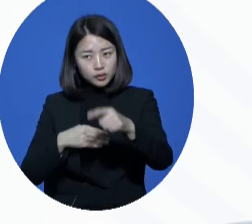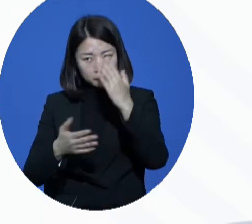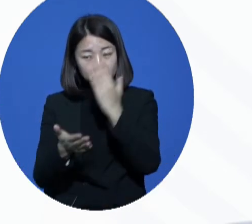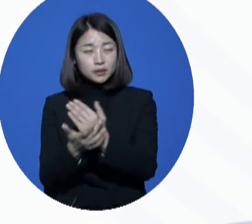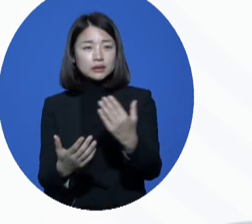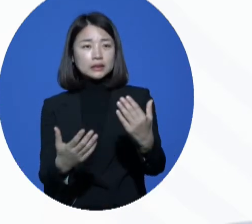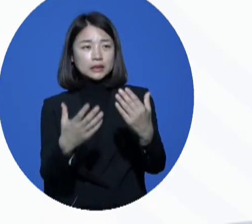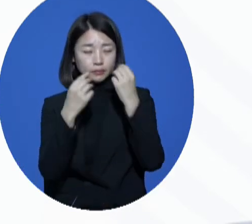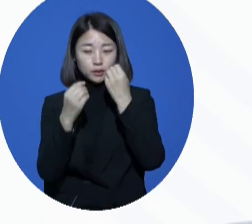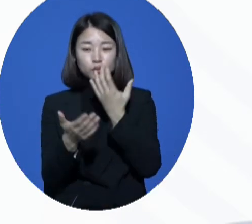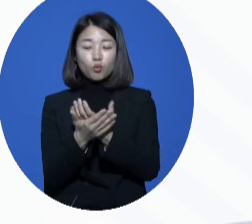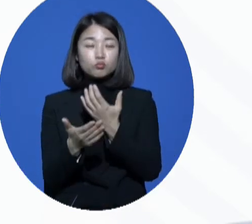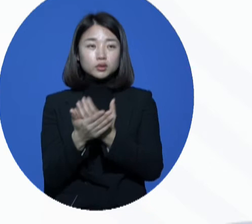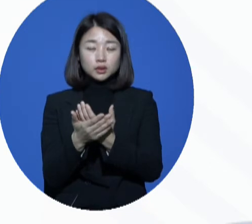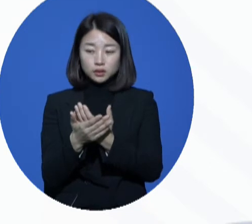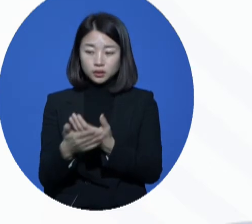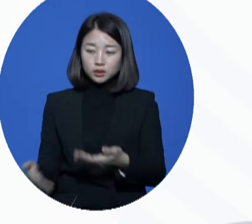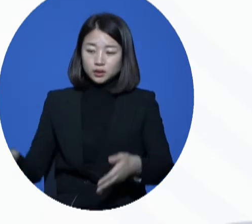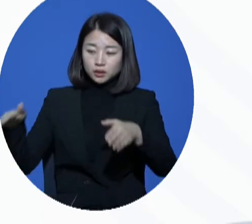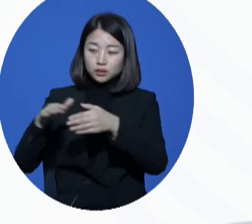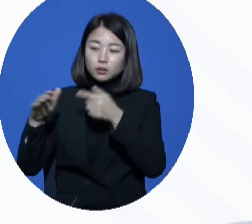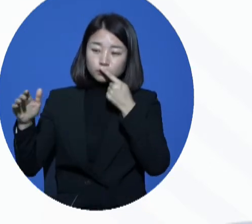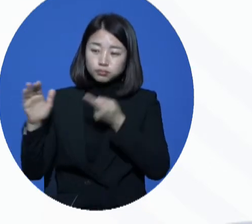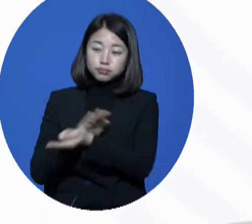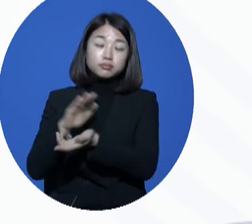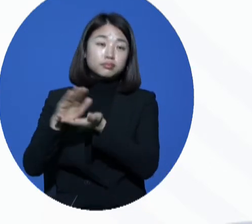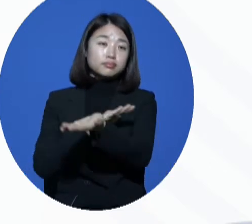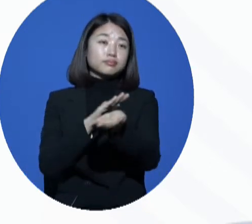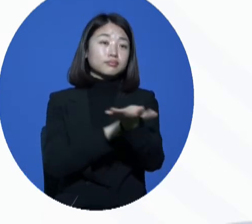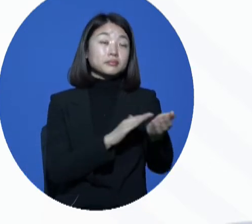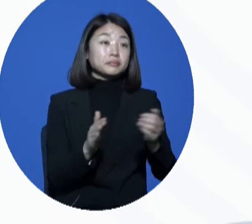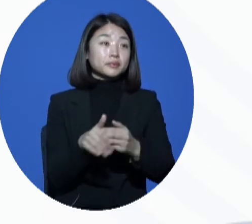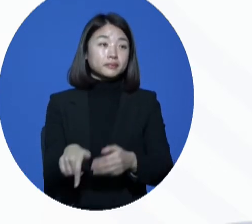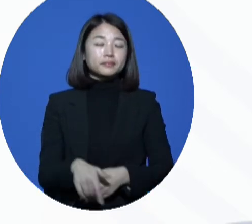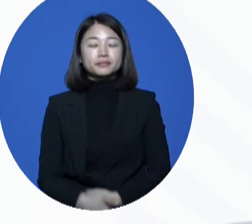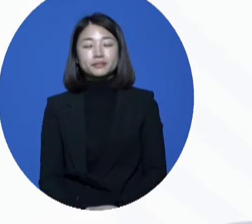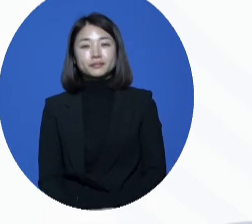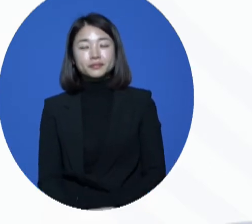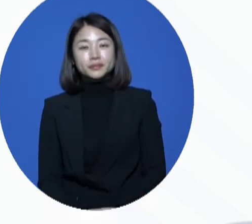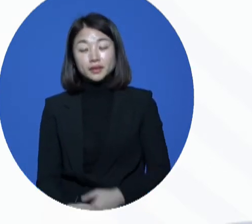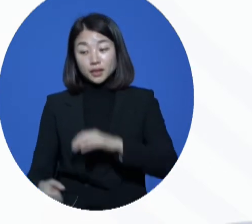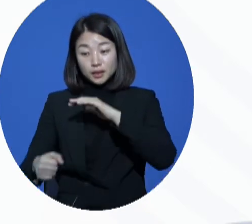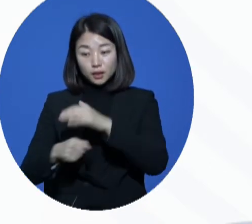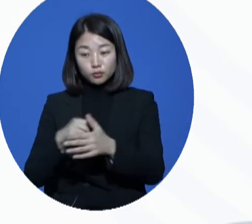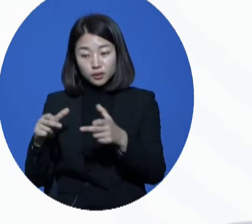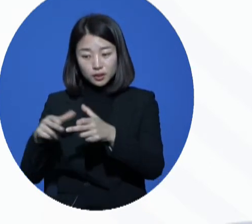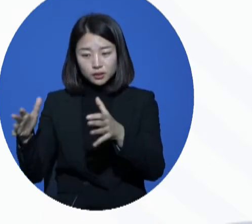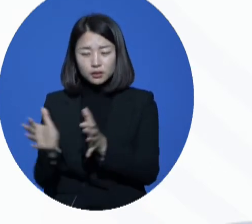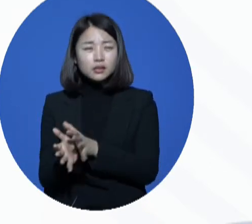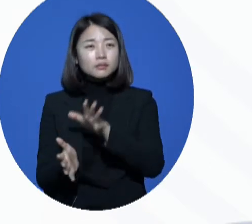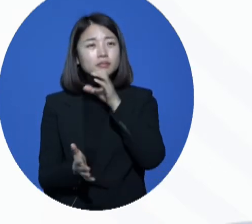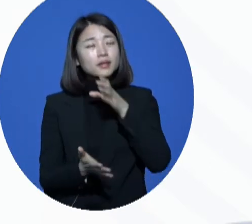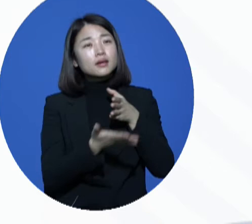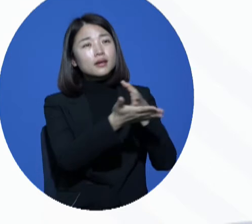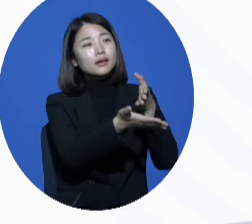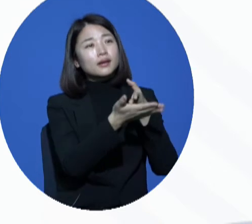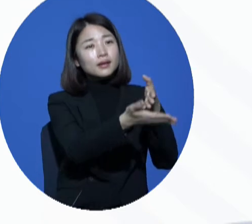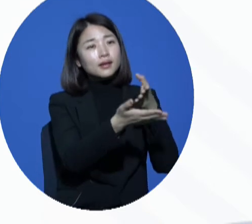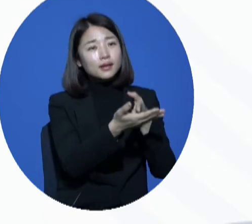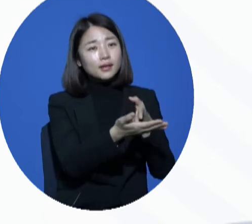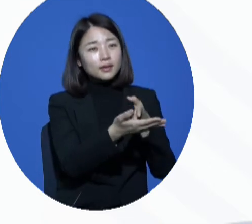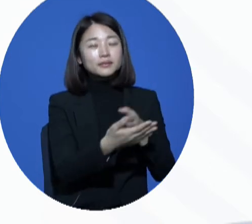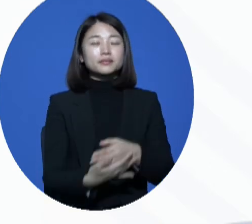금지를 아예 명시해서 그냥 사회복지 시설에 다 전달하는 내용입니다. 이것 때문에 대구 장애인 단체들이 반발을 했었었고,